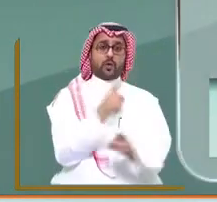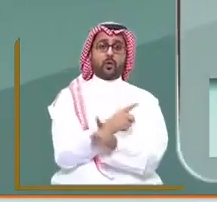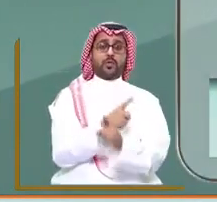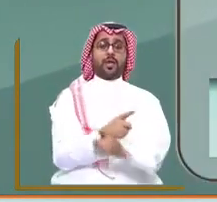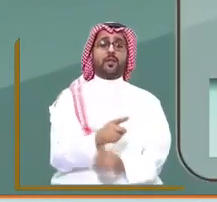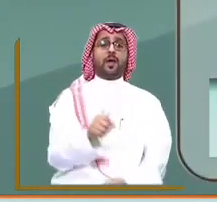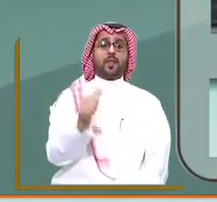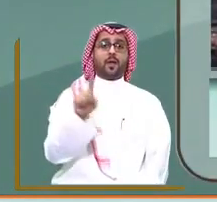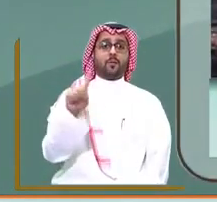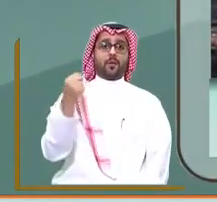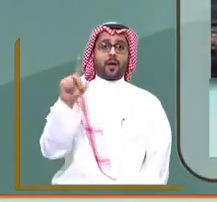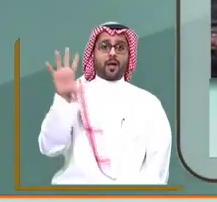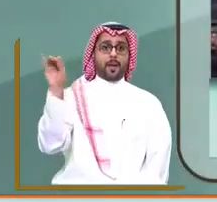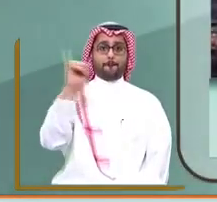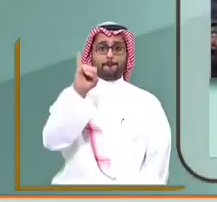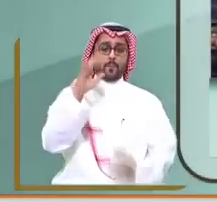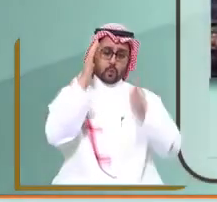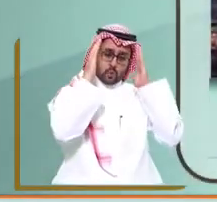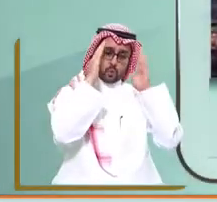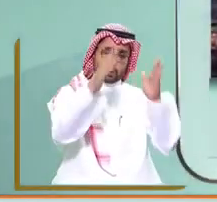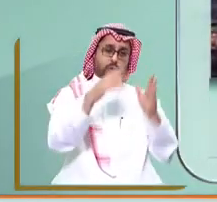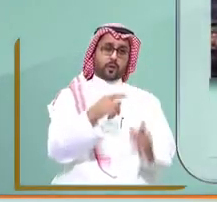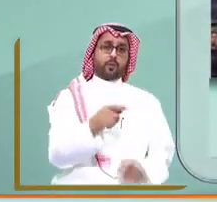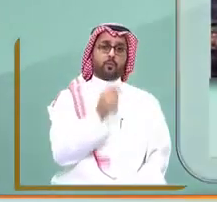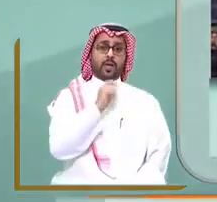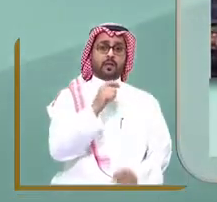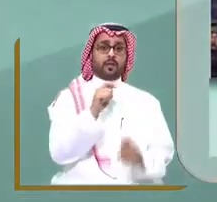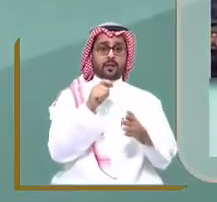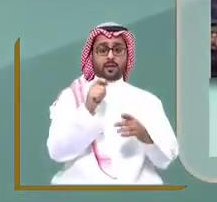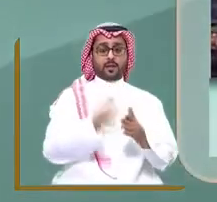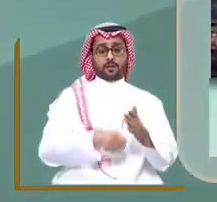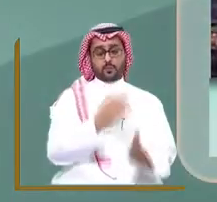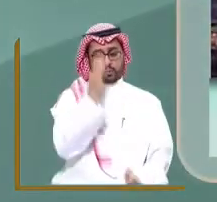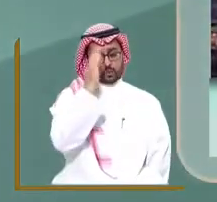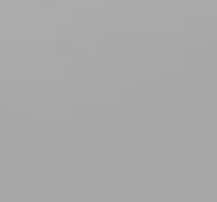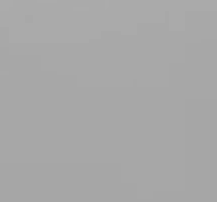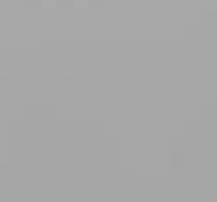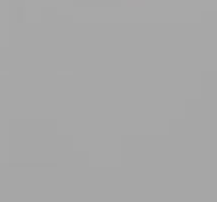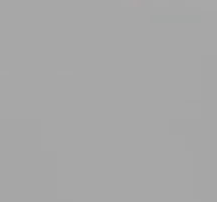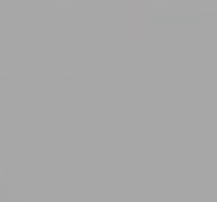الأستاذ إبراهيم الروسة، المتحدث الرسمي لهيئة الطيران المدني.